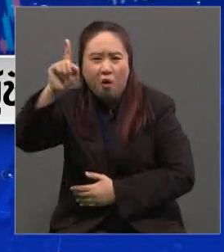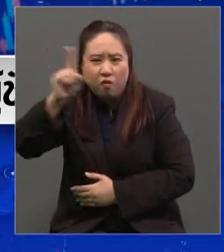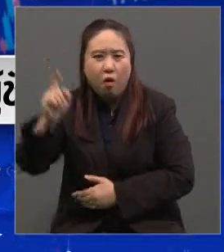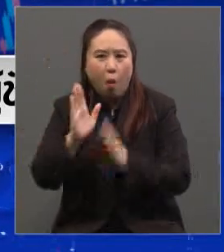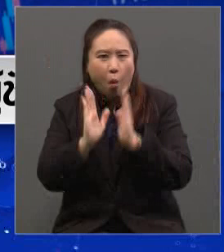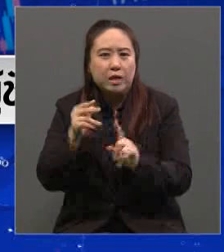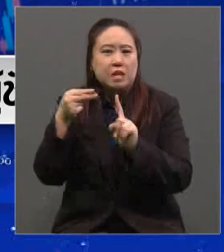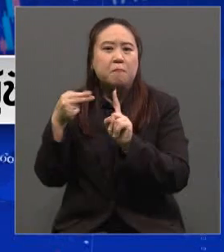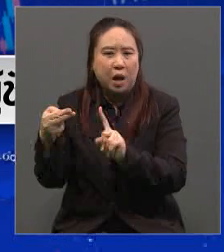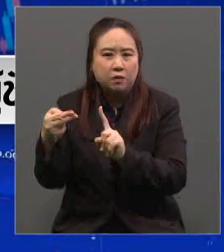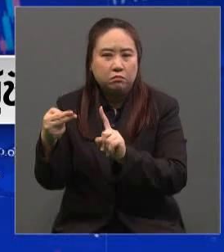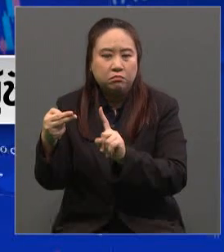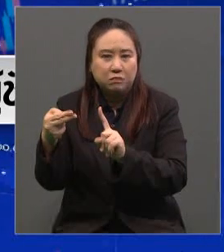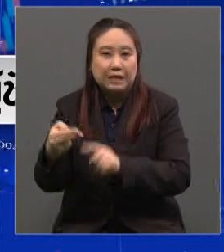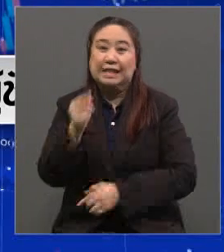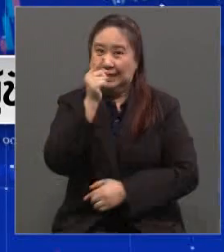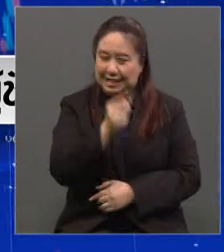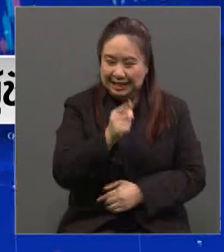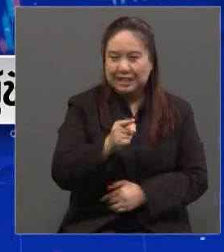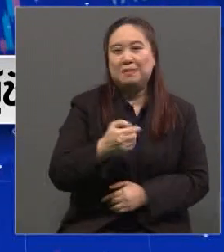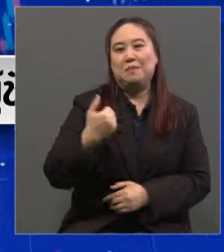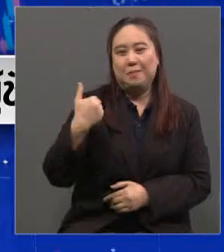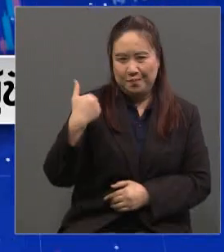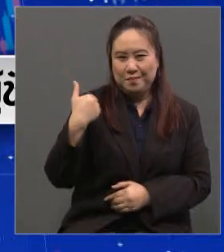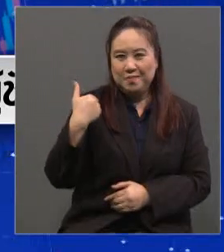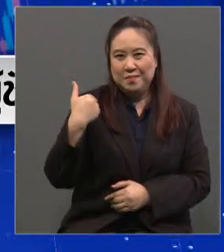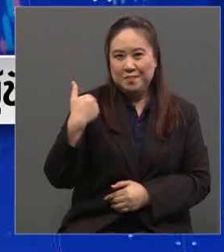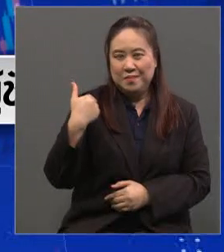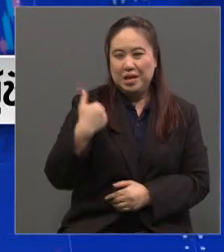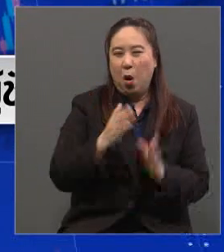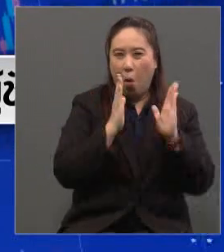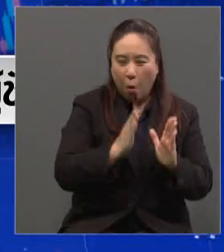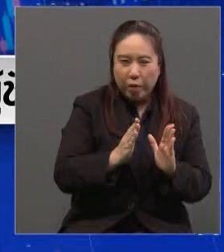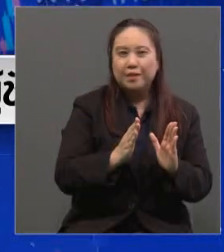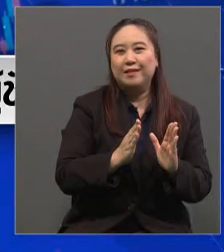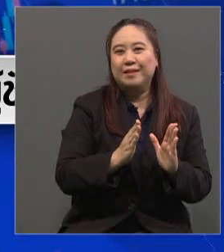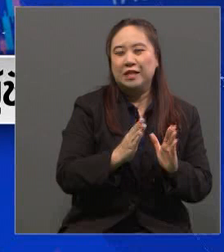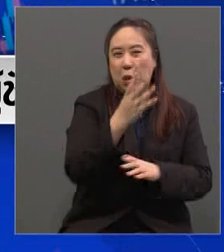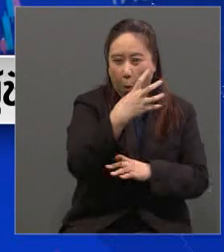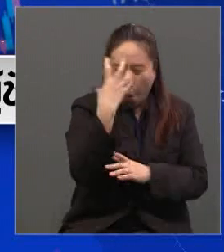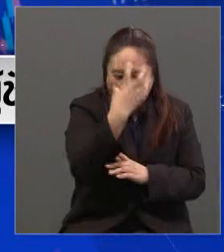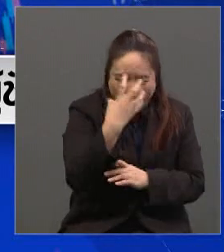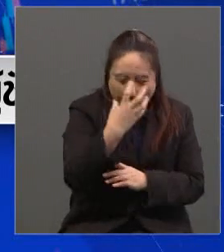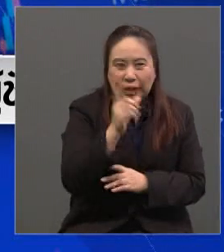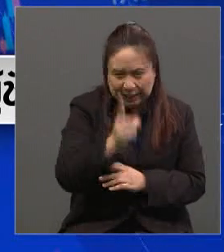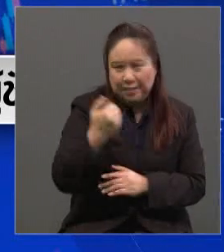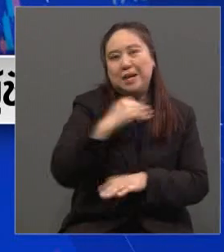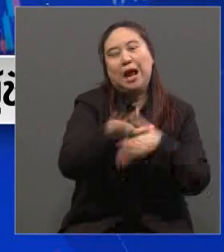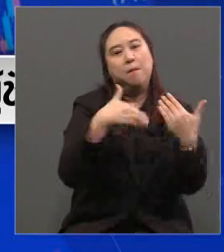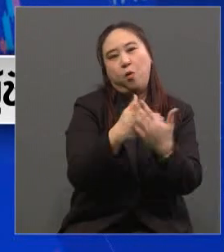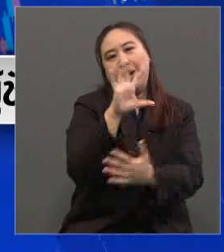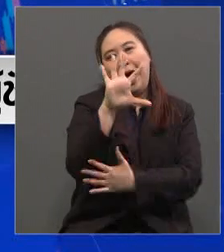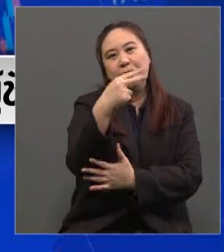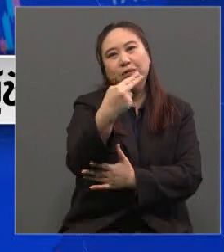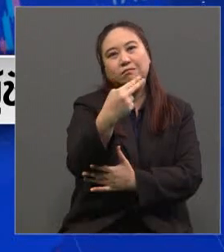ายเนี่ยนะจริงๆแล้วเนี่ยผลงานวิจัยเขาบอกเลยนะครับว่าเป็นแค่1ใน5ของผู้ที่ถูกหลอกเท่านั้นนะครับ